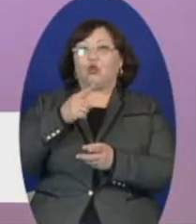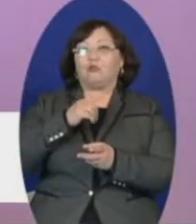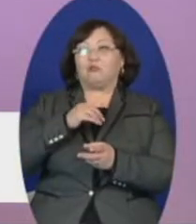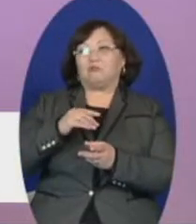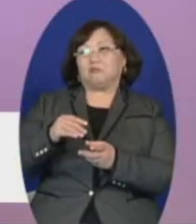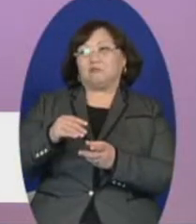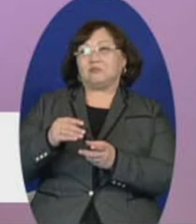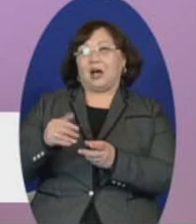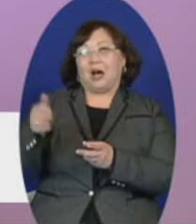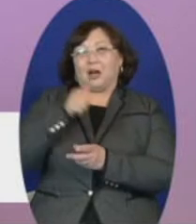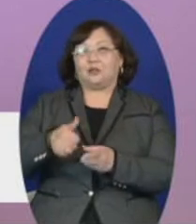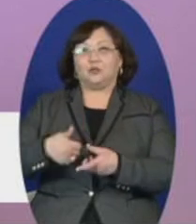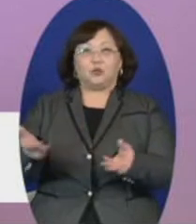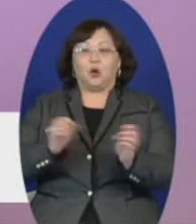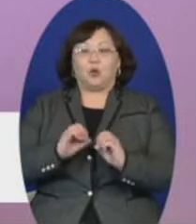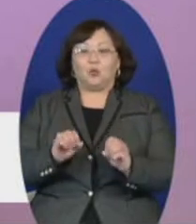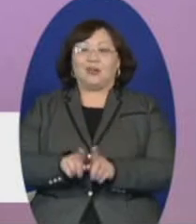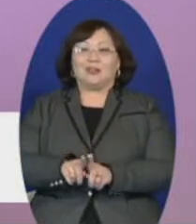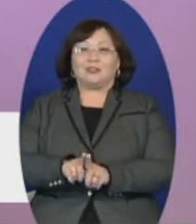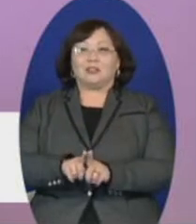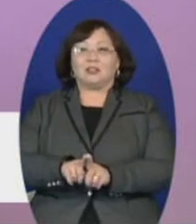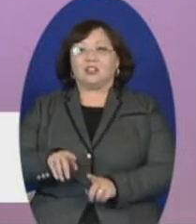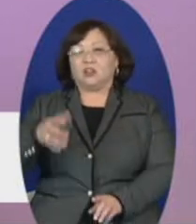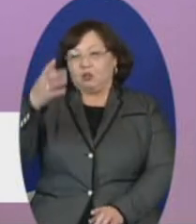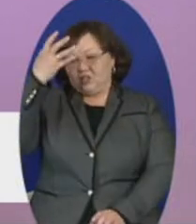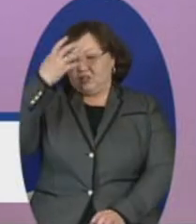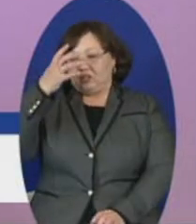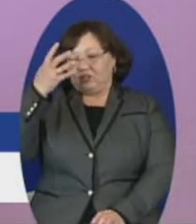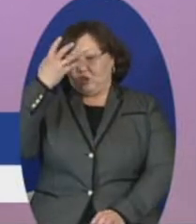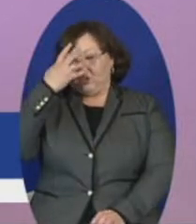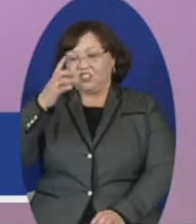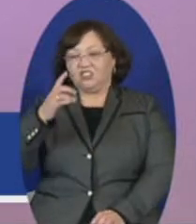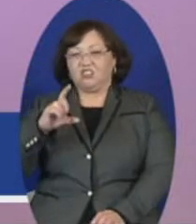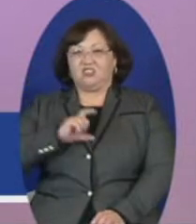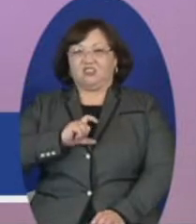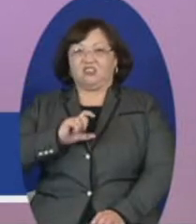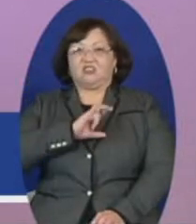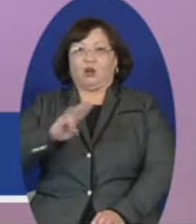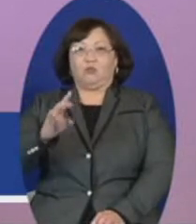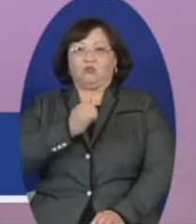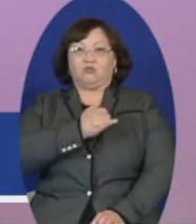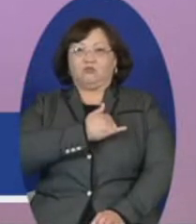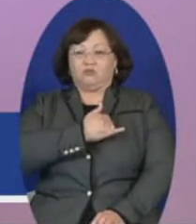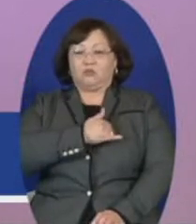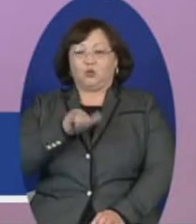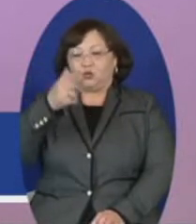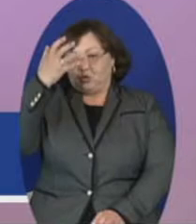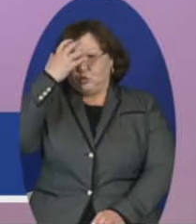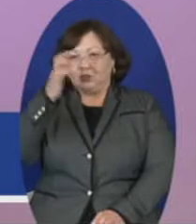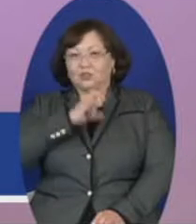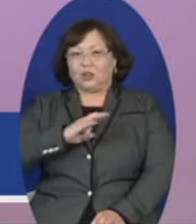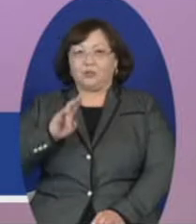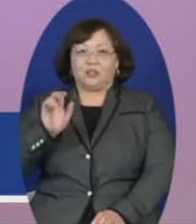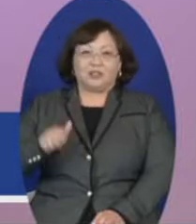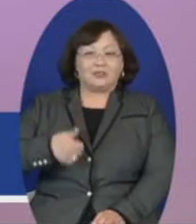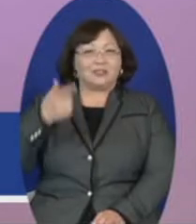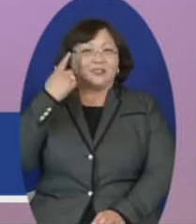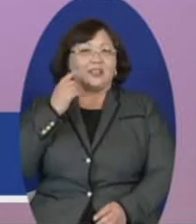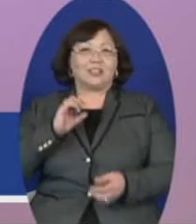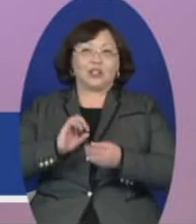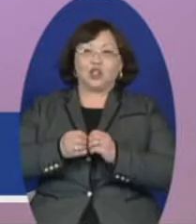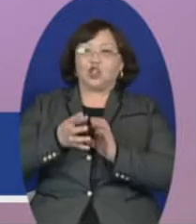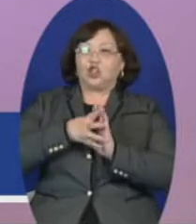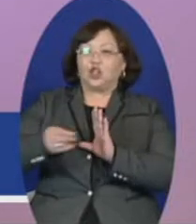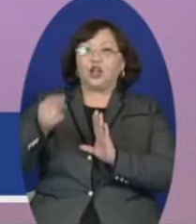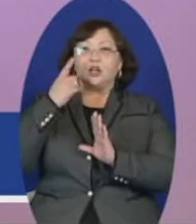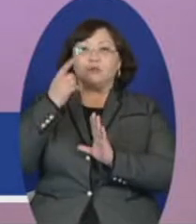бүлэгтээ эрх барьж байгаа намын улс төрийн хүчний хувьд бол нэлээд өндөр оролцоотойгоор санаачлагтай, манлайлалтай оролцох ийм одоо